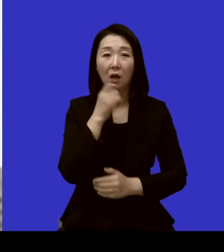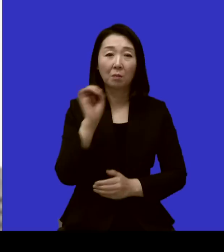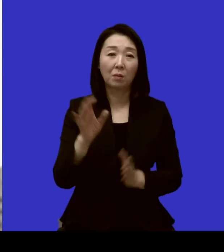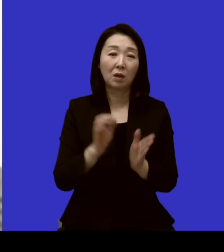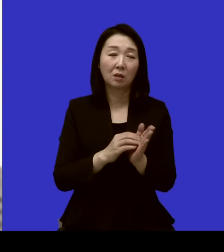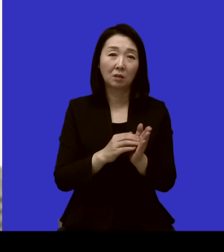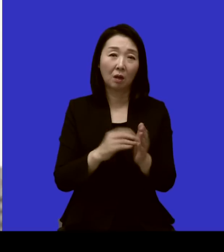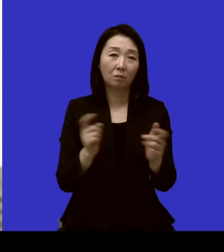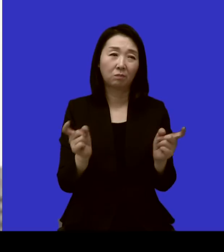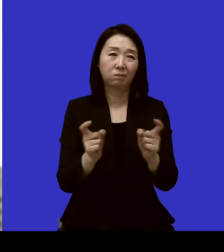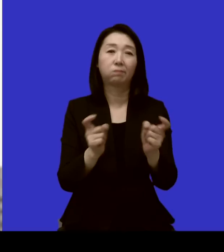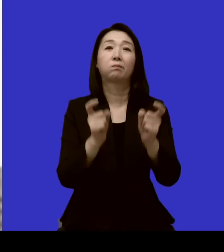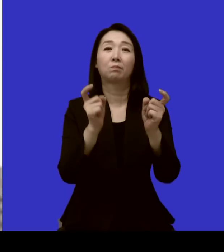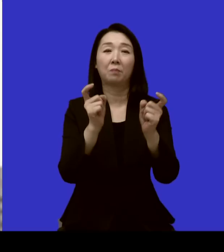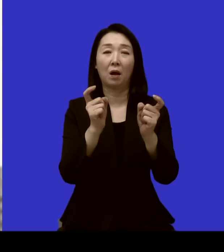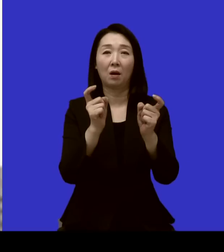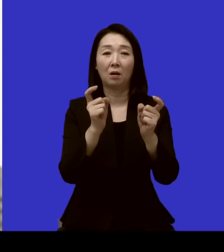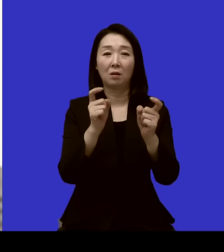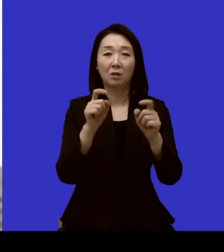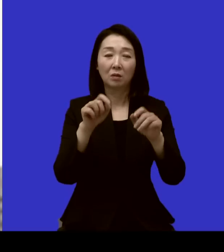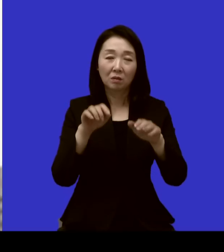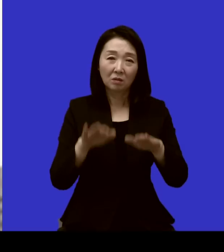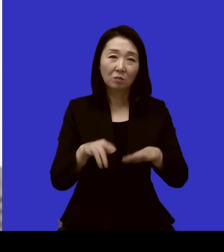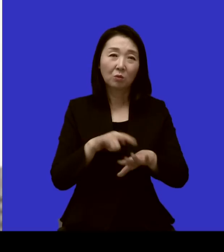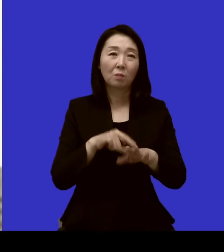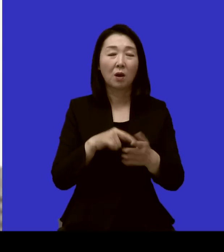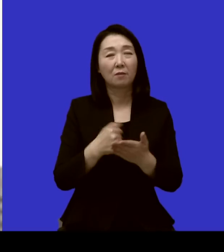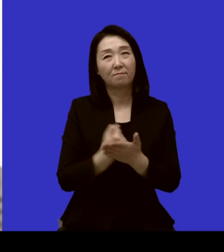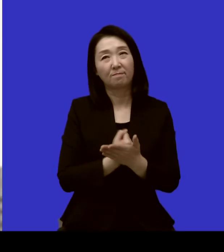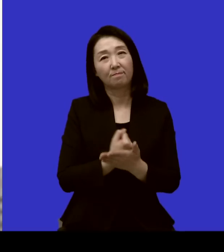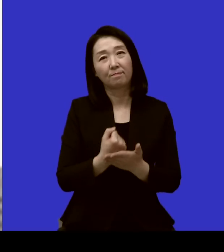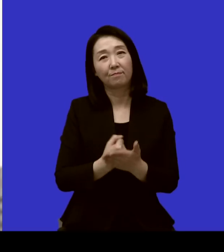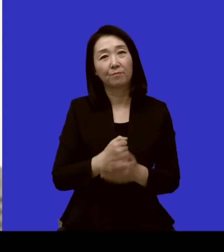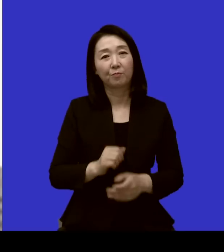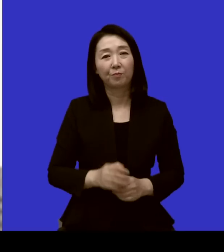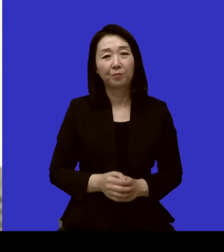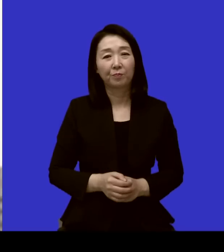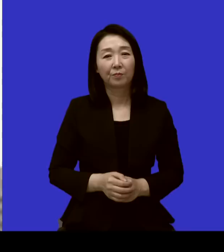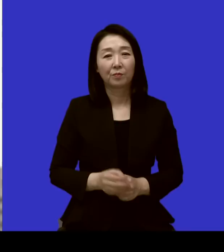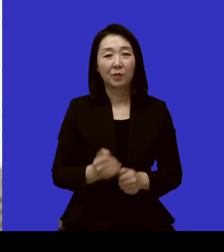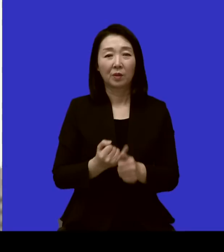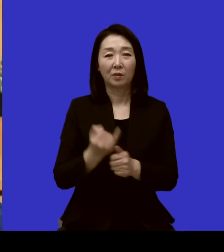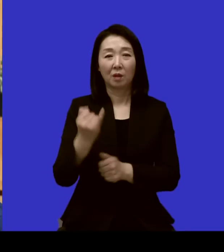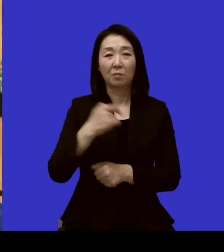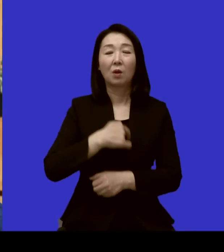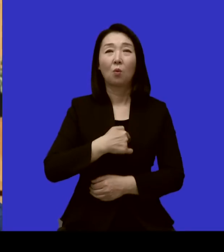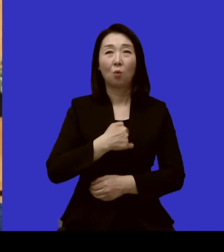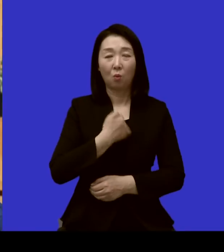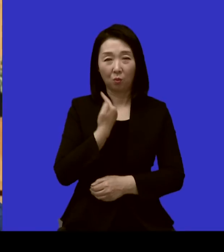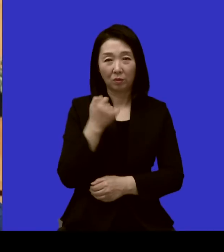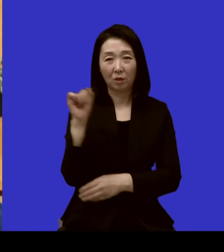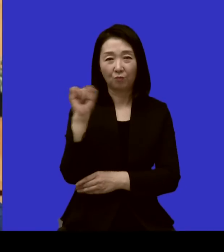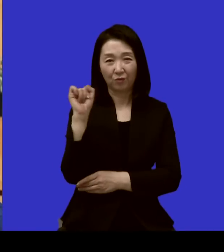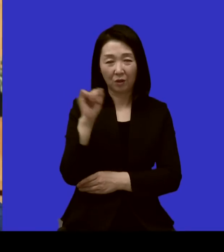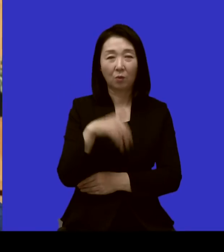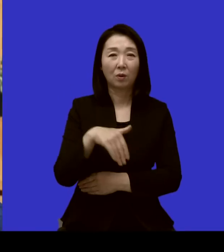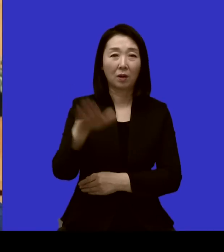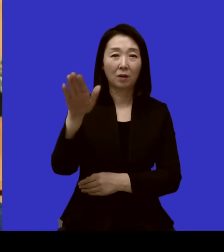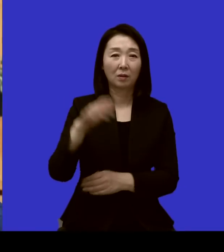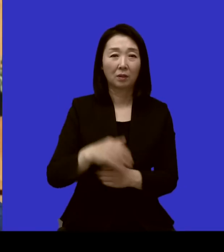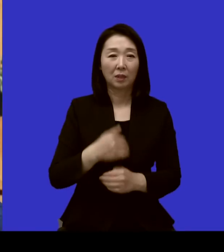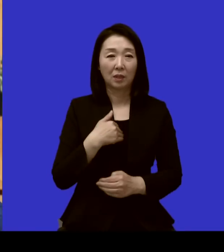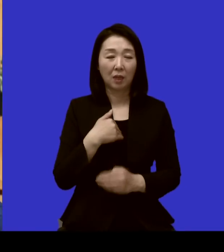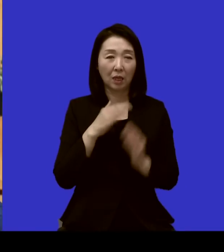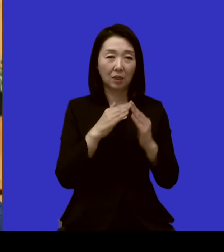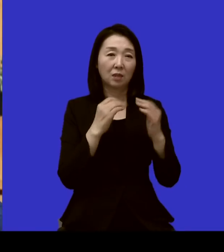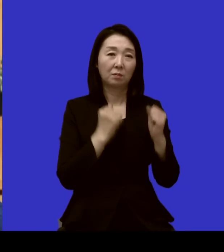크게 부부싸움을 했었고 예. 그게 지금도 마음에 아픔으로 남는데 예. 그래서 아내는 혼자 운전을 갔어요. 하고 떠났고 저는